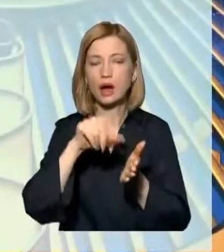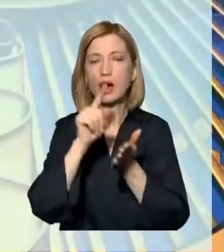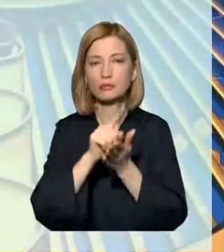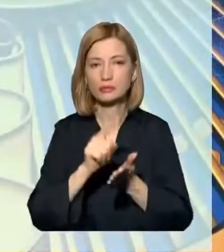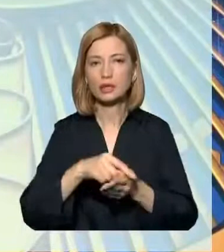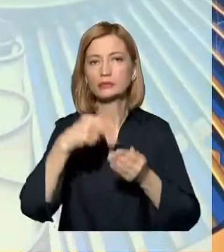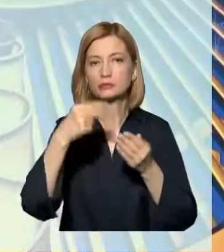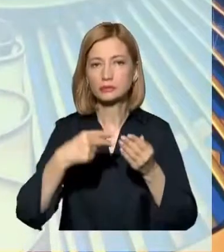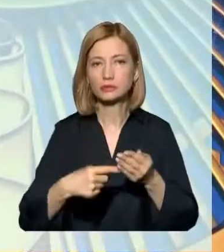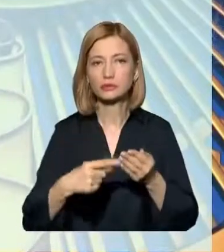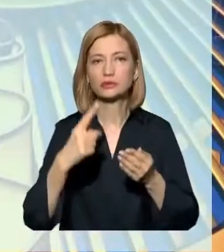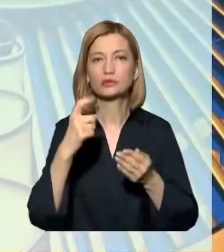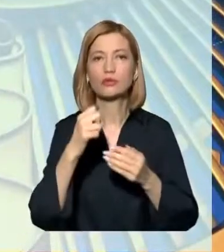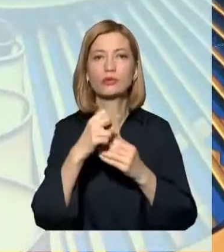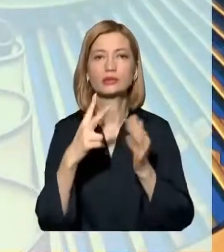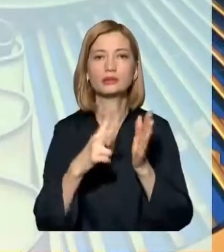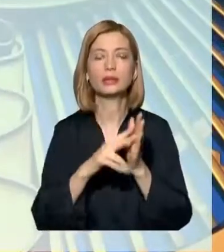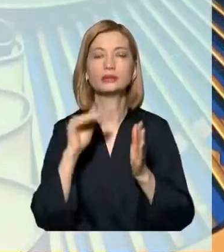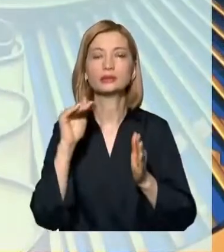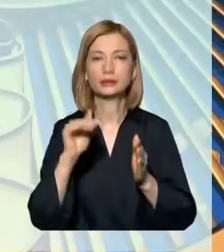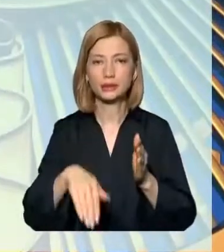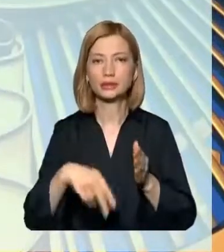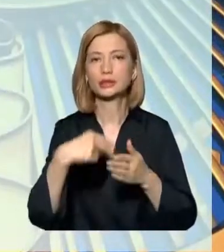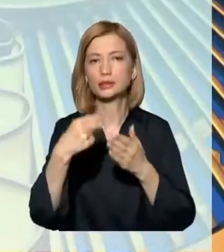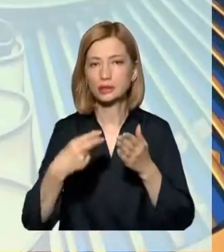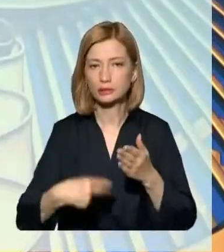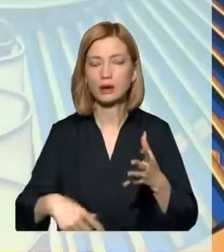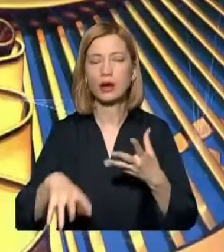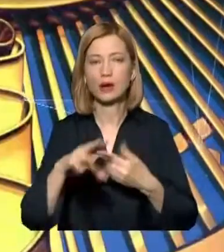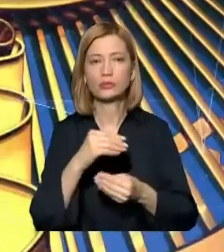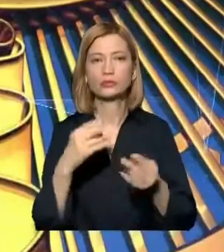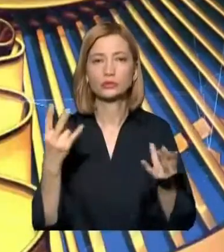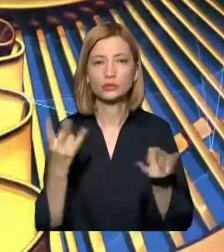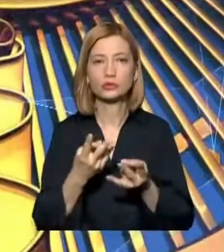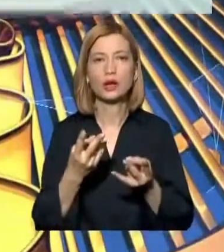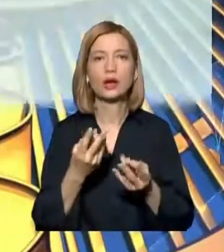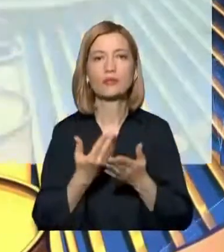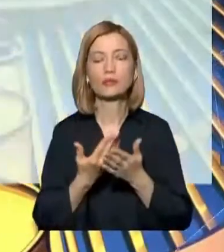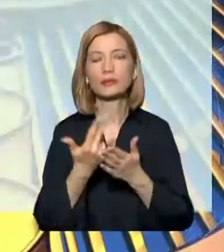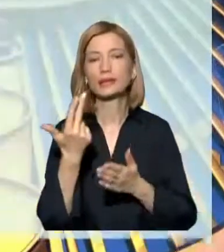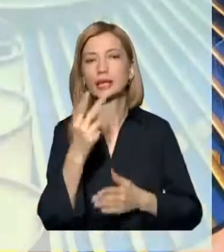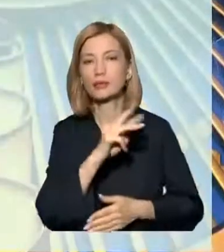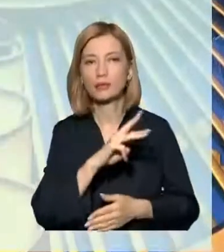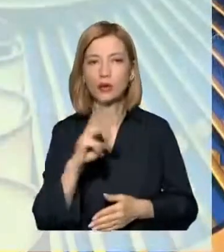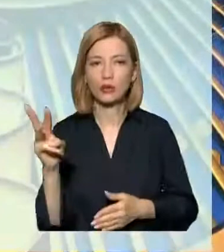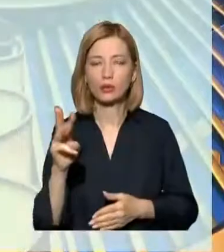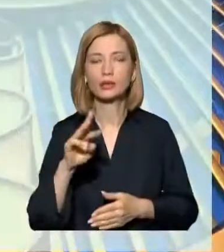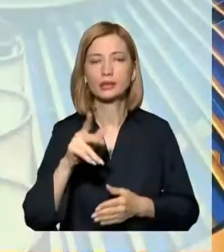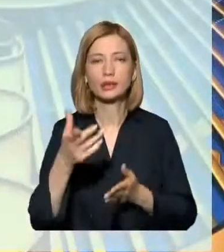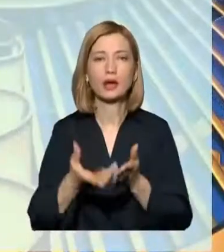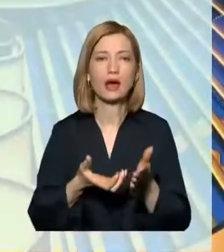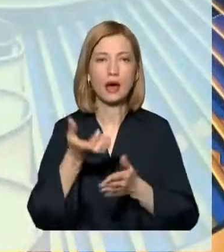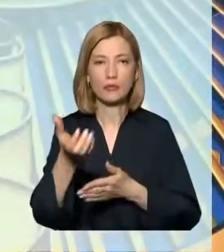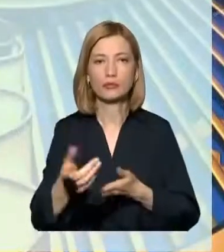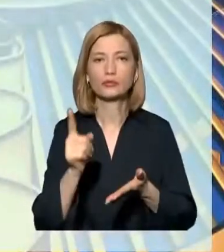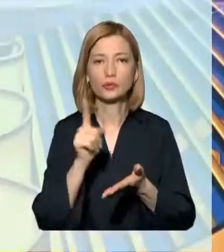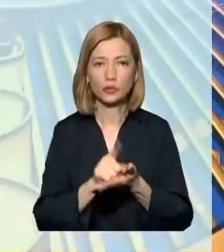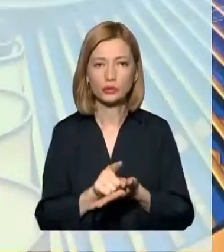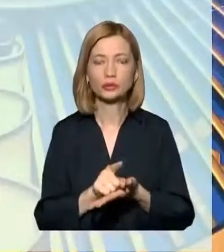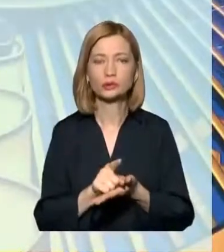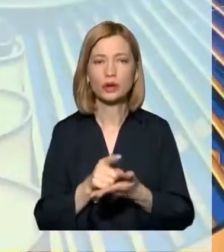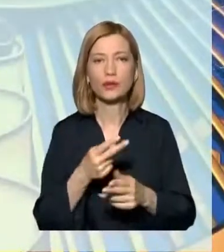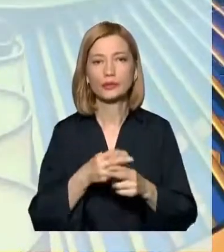должен собрать 118 тысяч. Размер избирательного взноса равен 3 миллионам тенге. Озвучили в